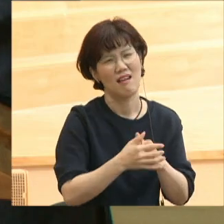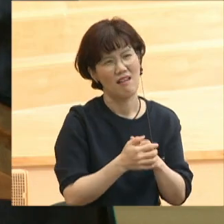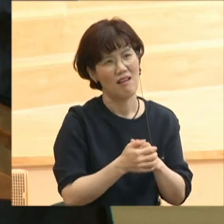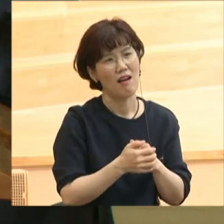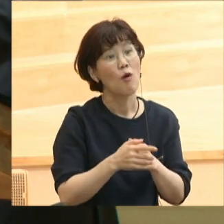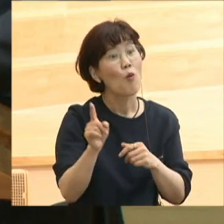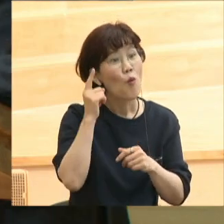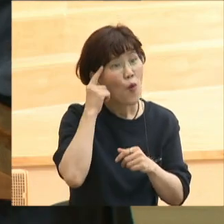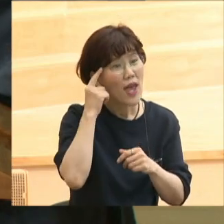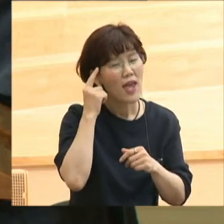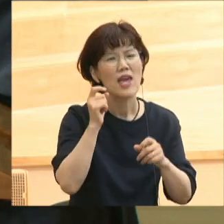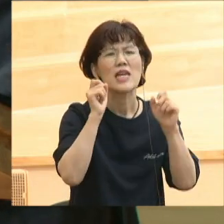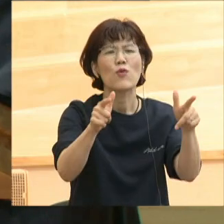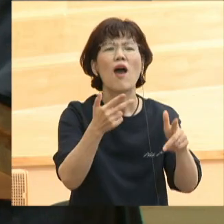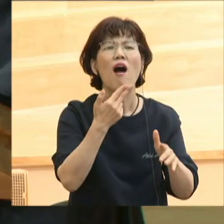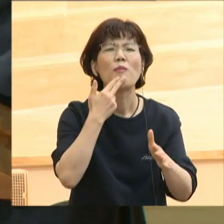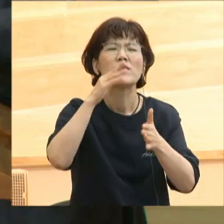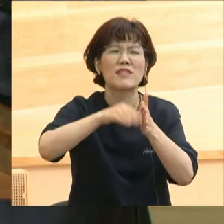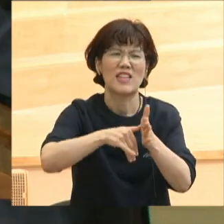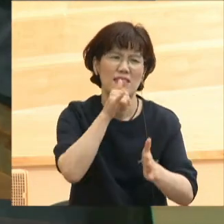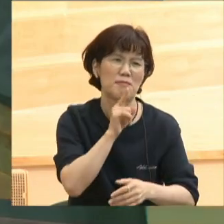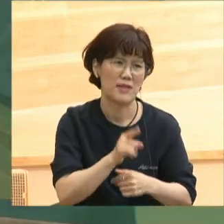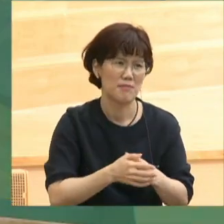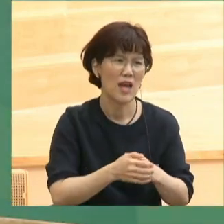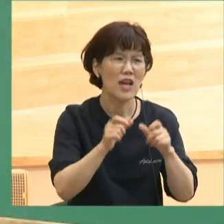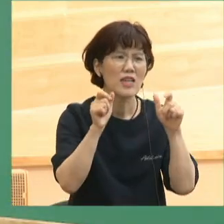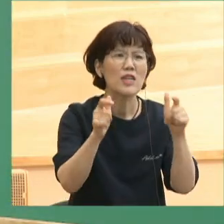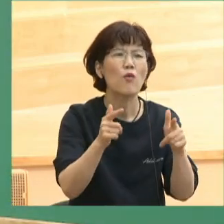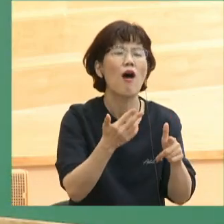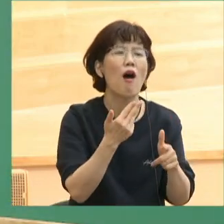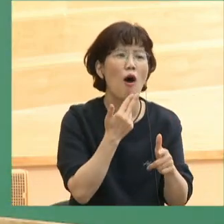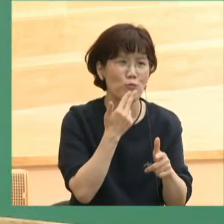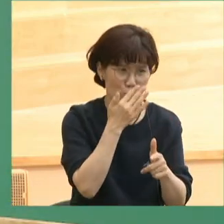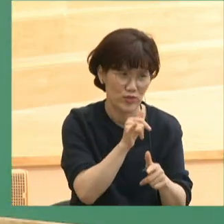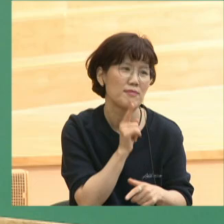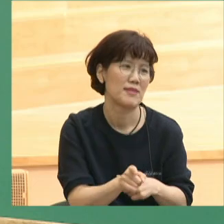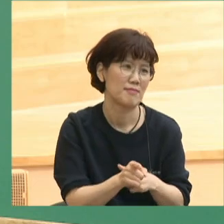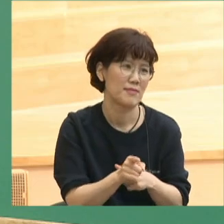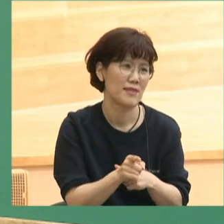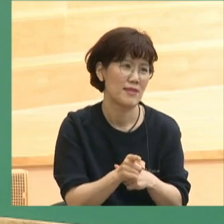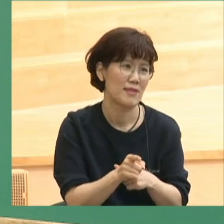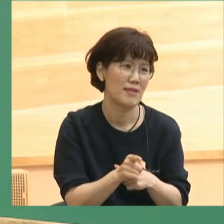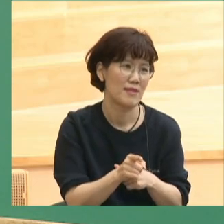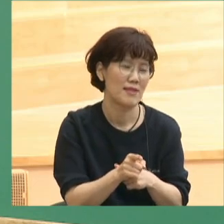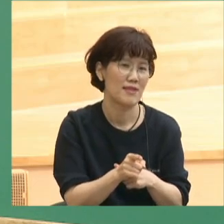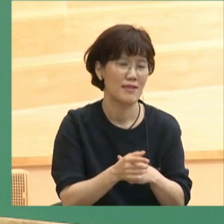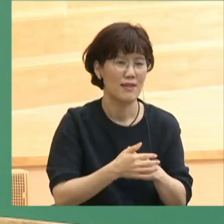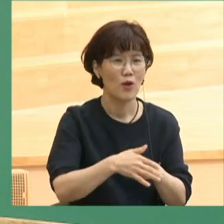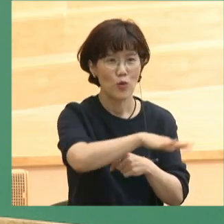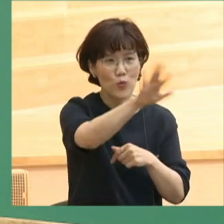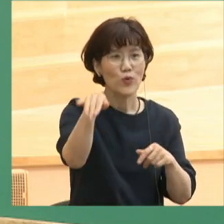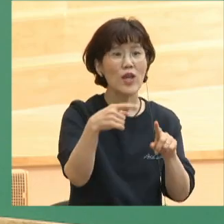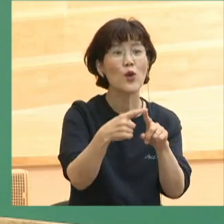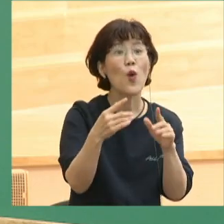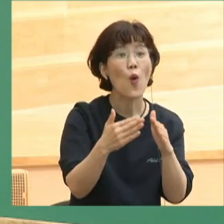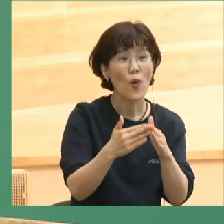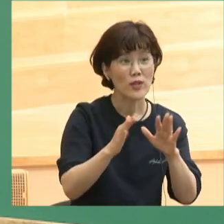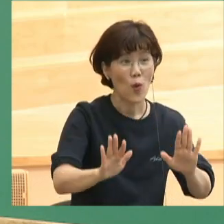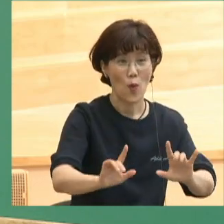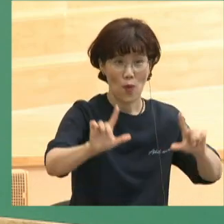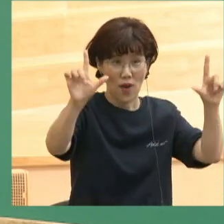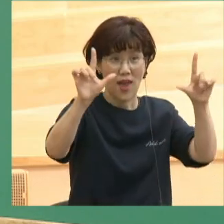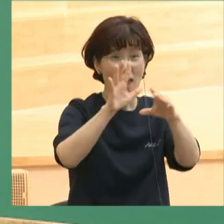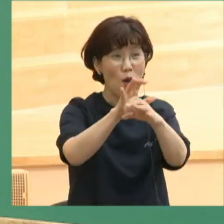기회 없는 날이 있다 그 말이에요. 기회 있을 때가 있고 없을 때가 있다 그 말이에요. 여러분 우리 교회도 원래